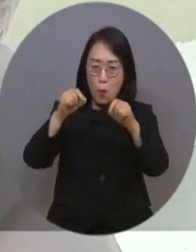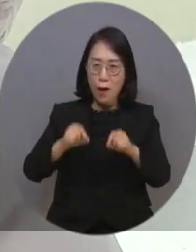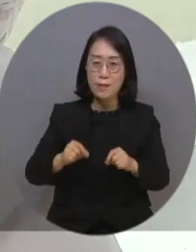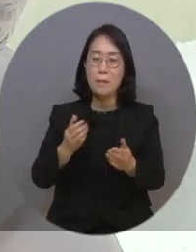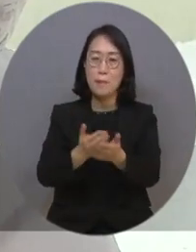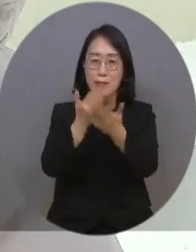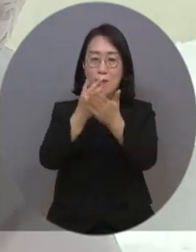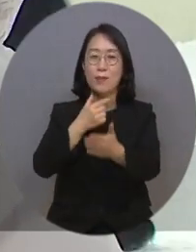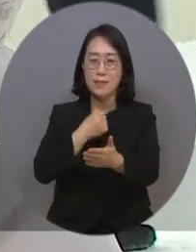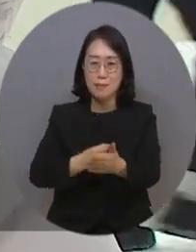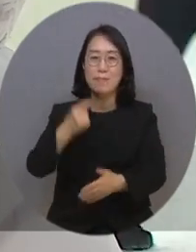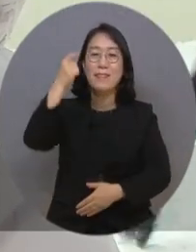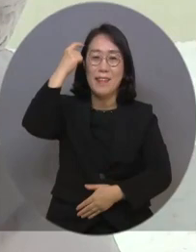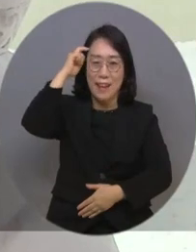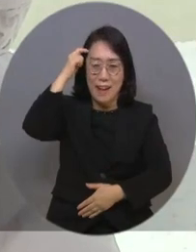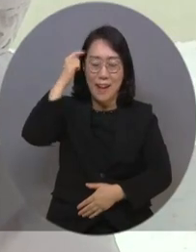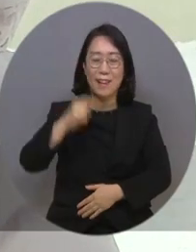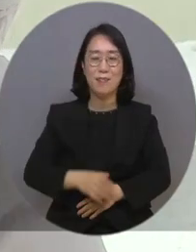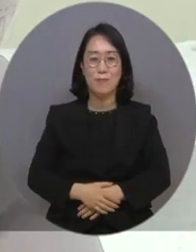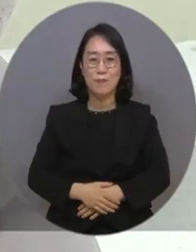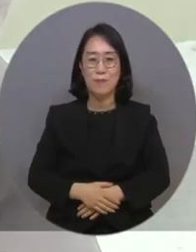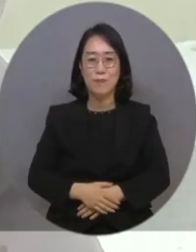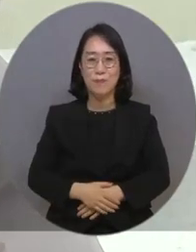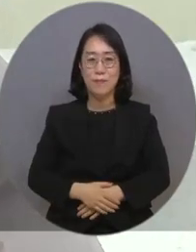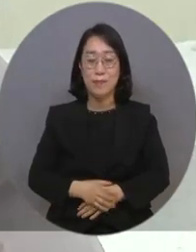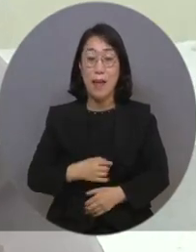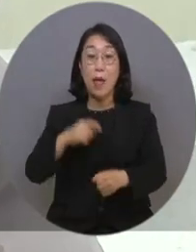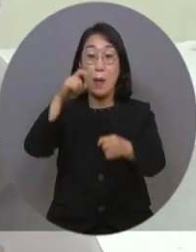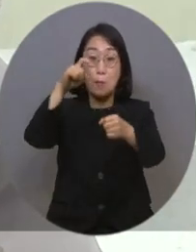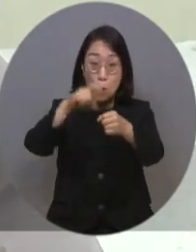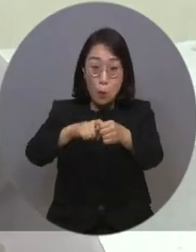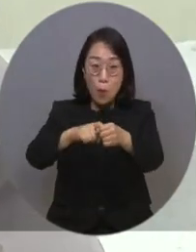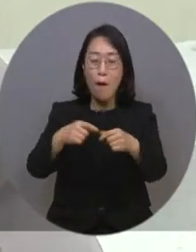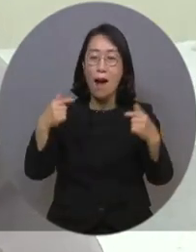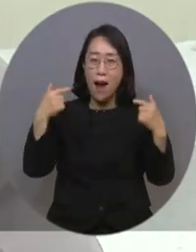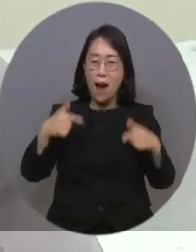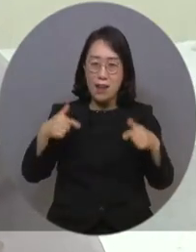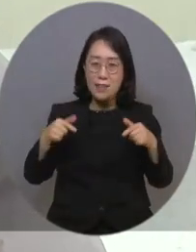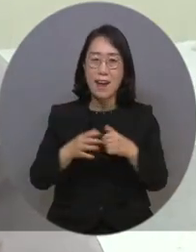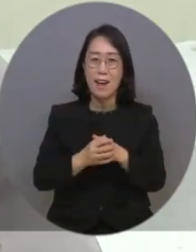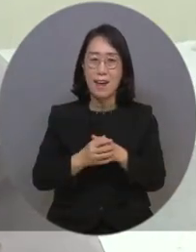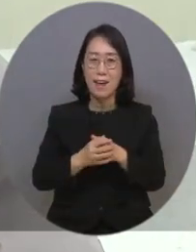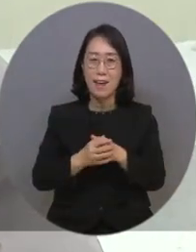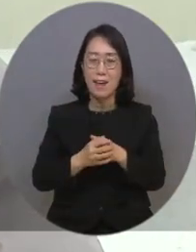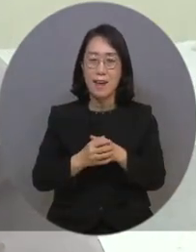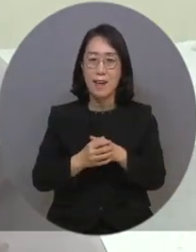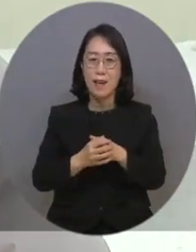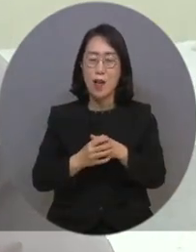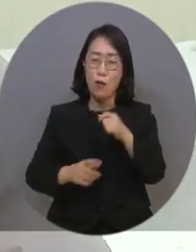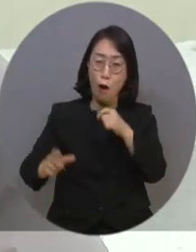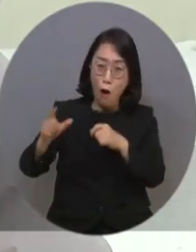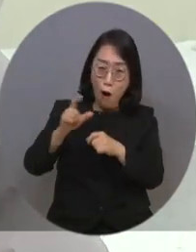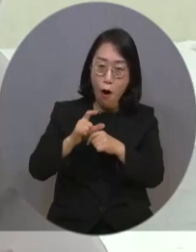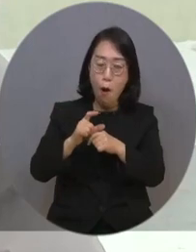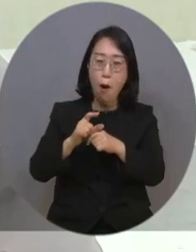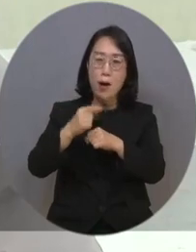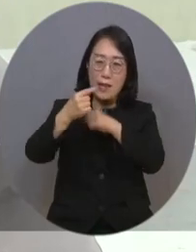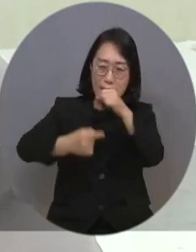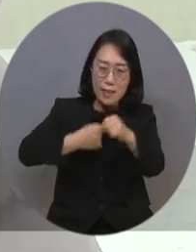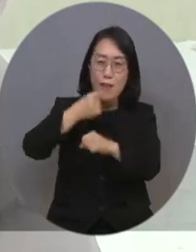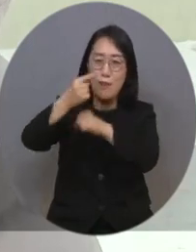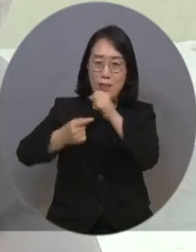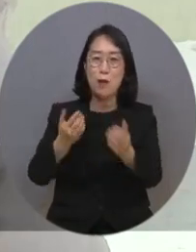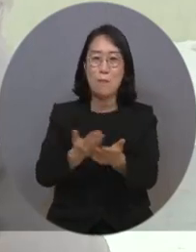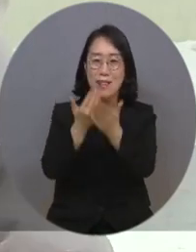발전해야겠다라는 생각이 들었던 것 같습니다 제 목표는 항상 작년에 저보다 조금 더 잘하는게